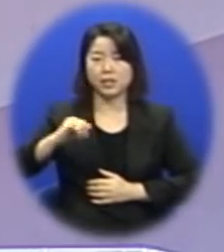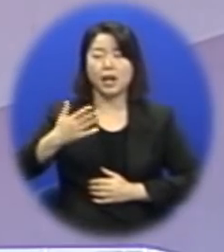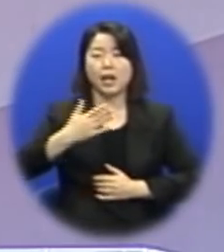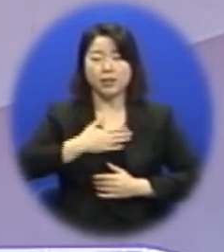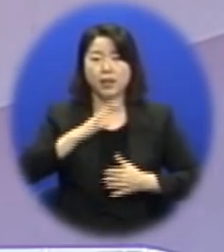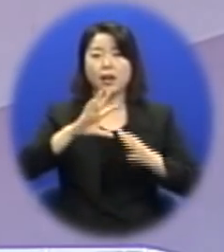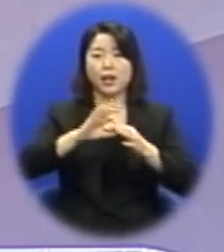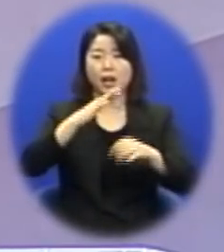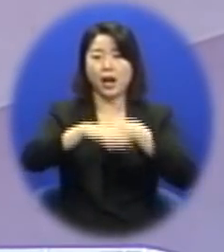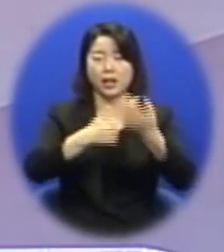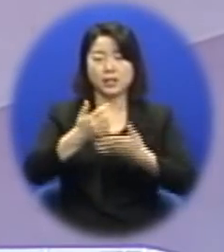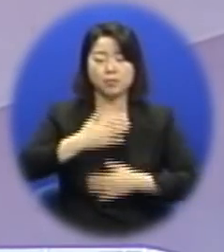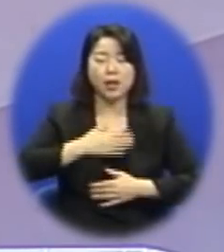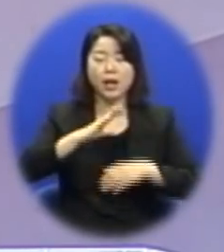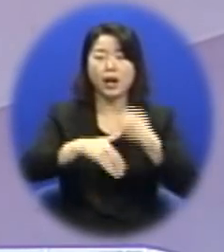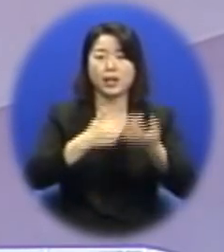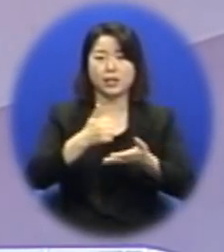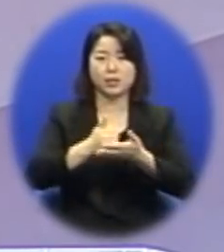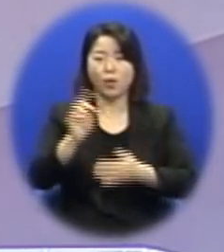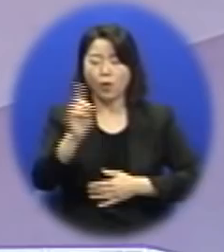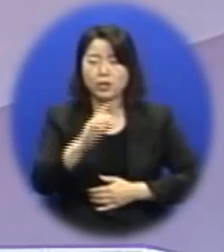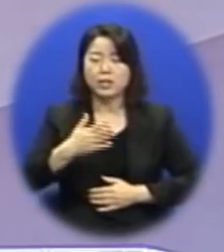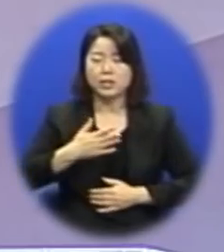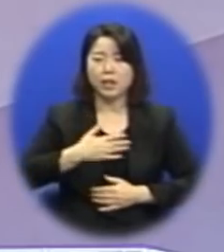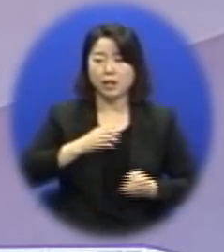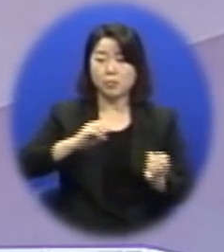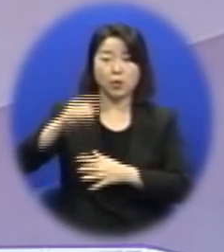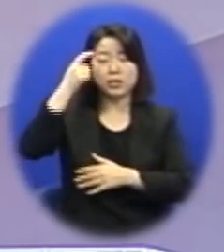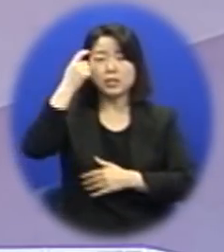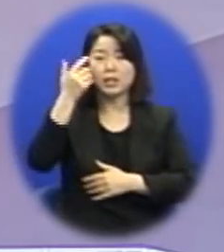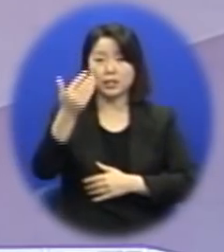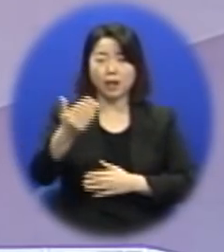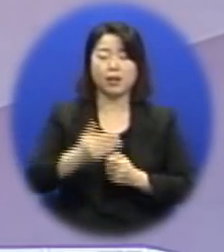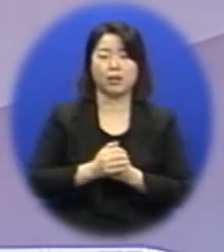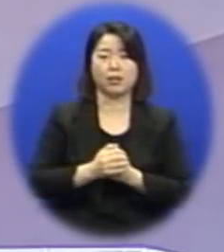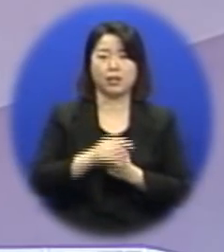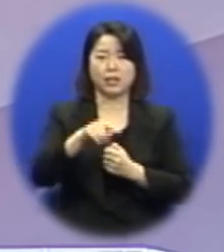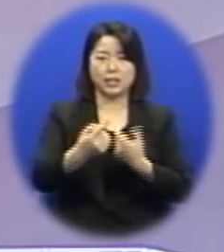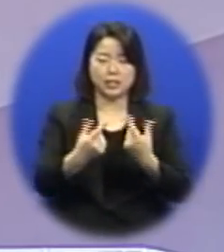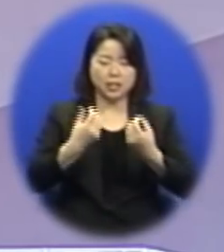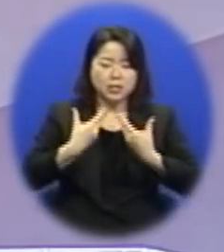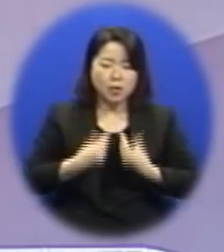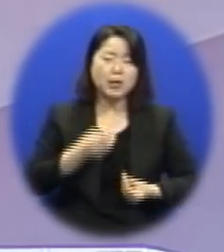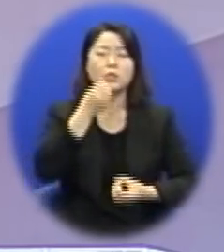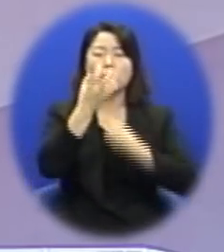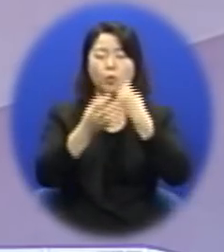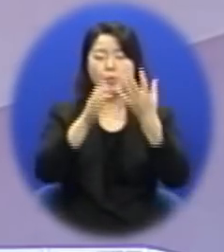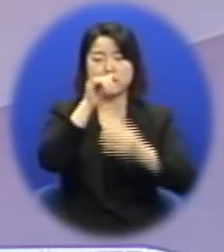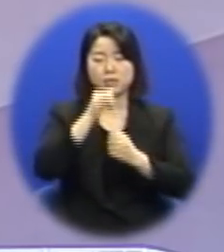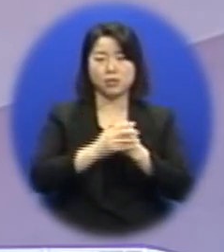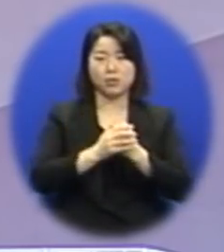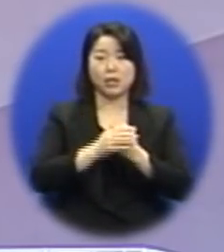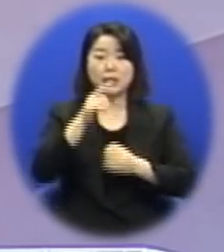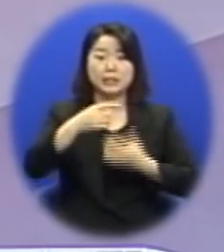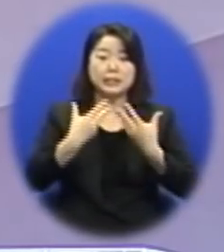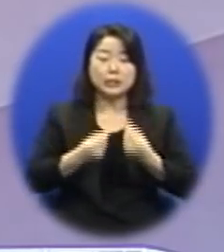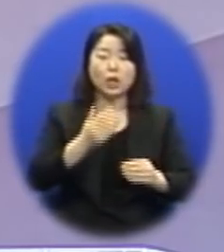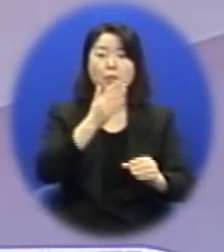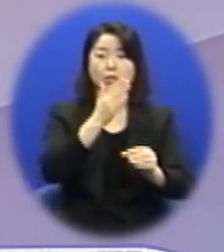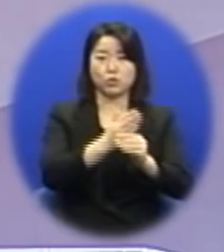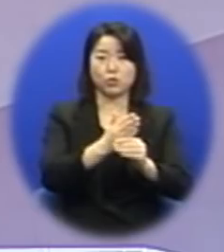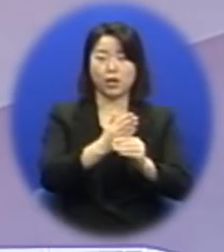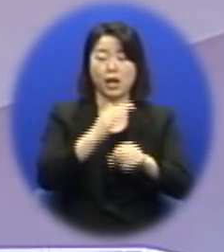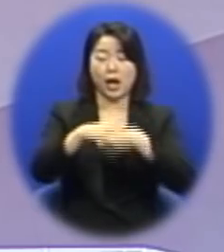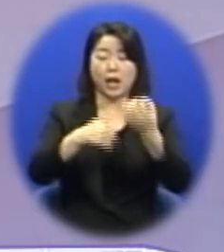완전한 절망의 고백을 하셨습니다 그러나 주목해 보면 그 절망 중에 하나님이